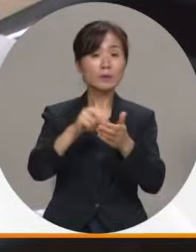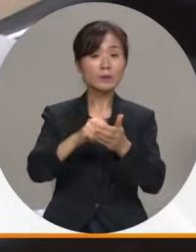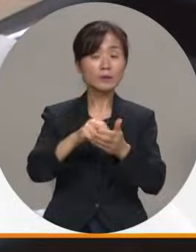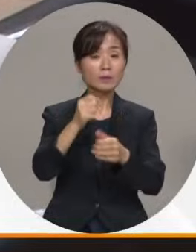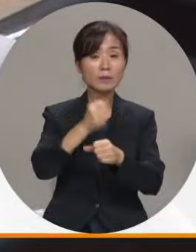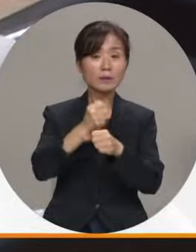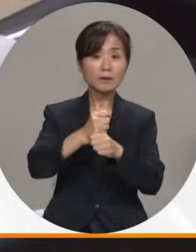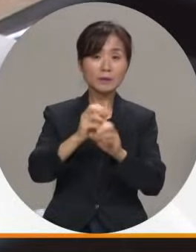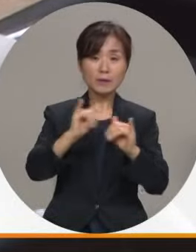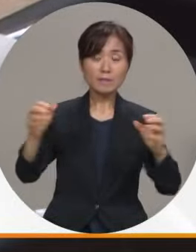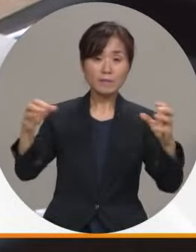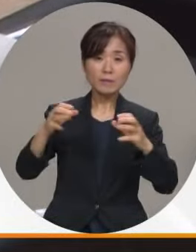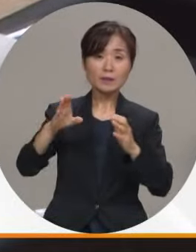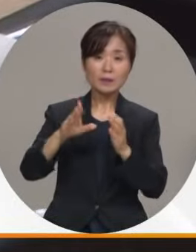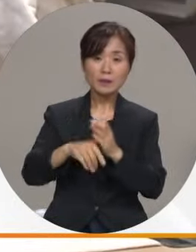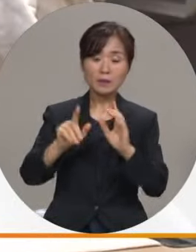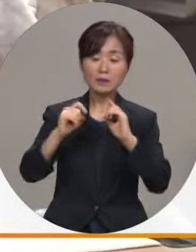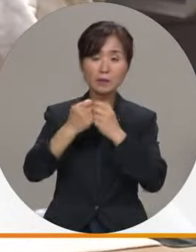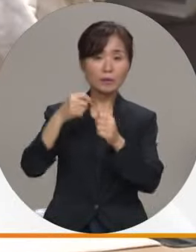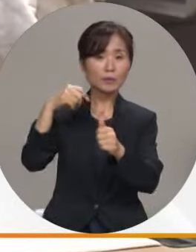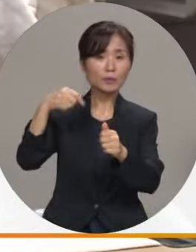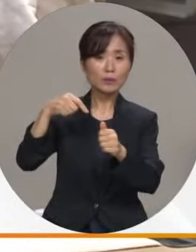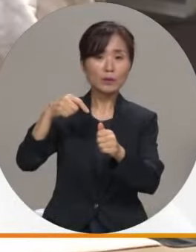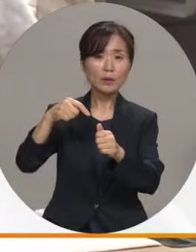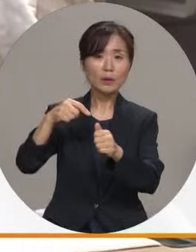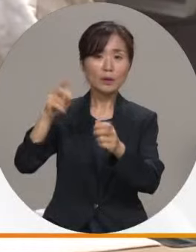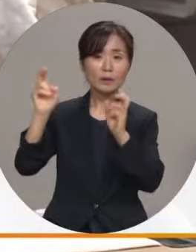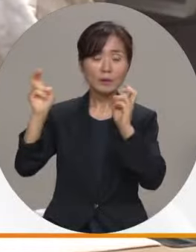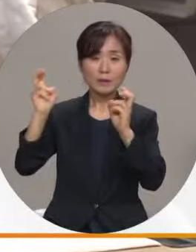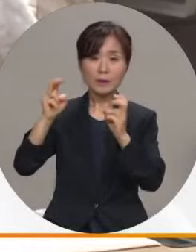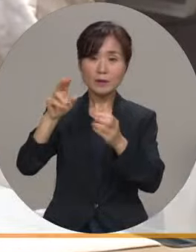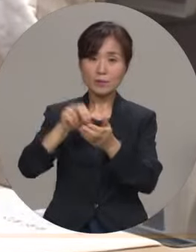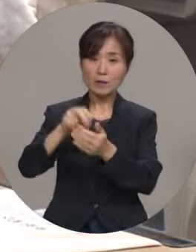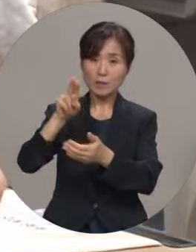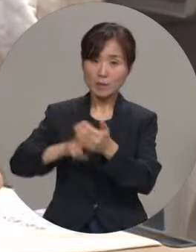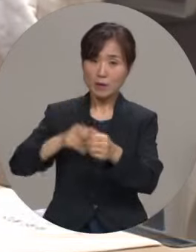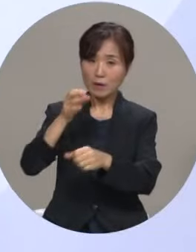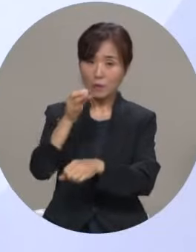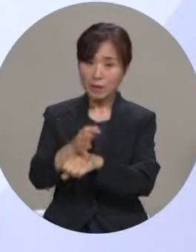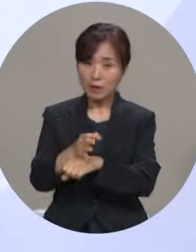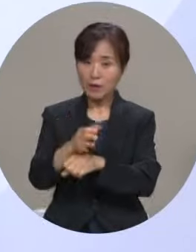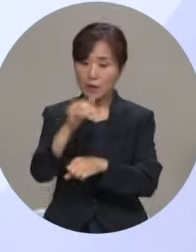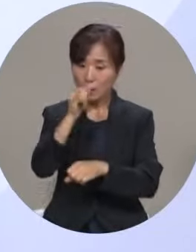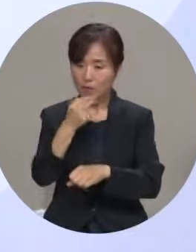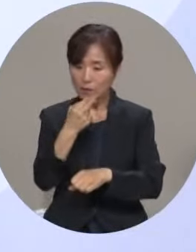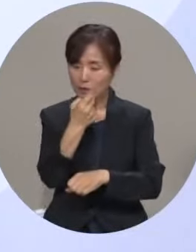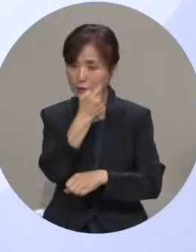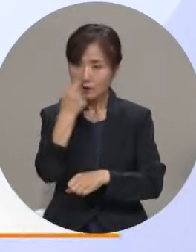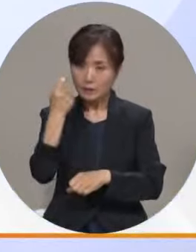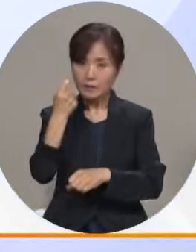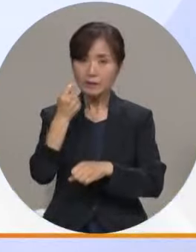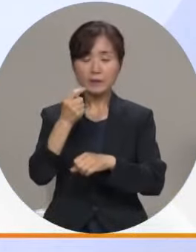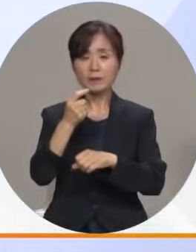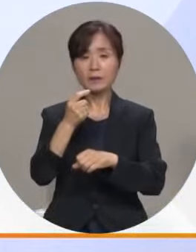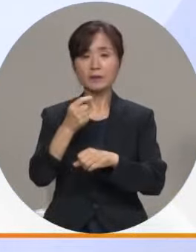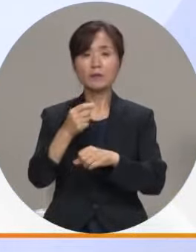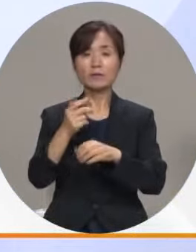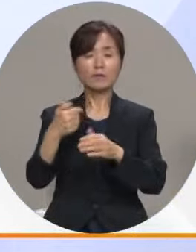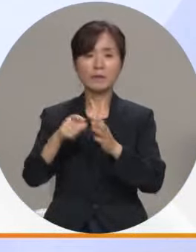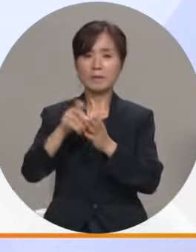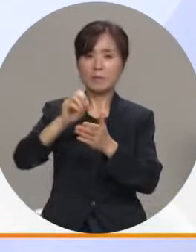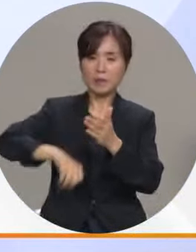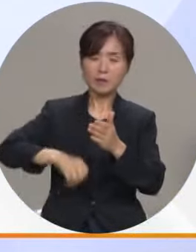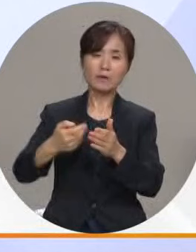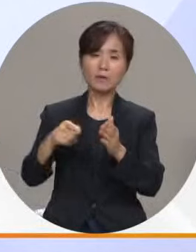업체와 문항을 사고판 교사를 배제하기 위한 대책을 마련하겠다고 밝혔습니다 내년 수능시험 및 모의평가부터는